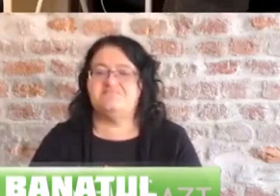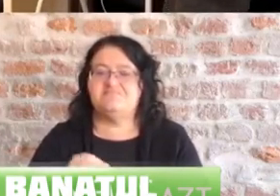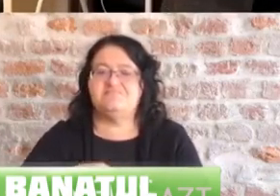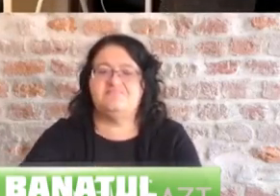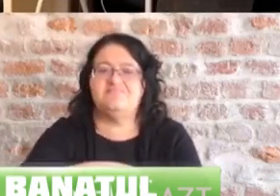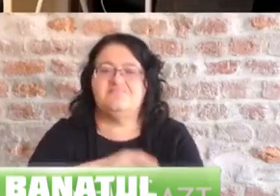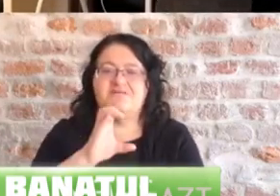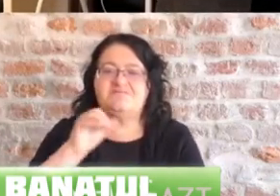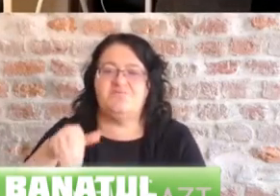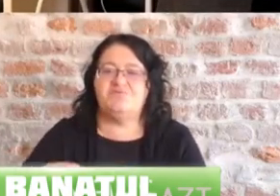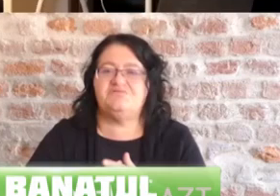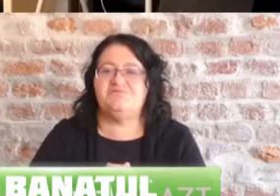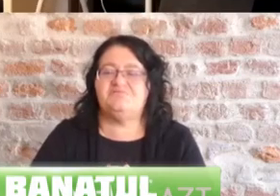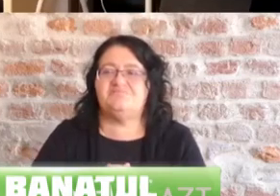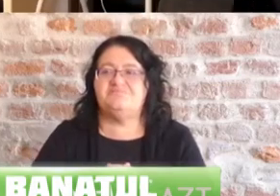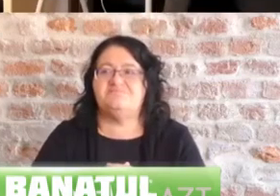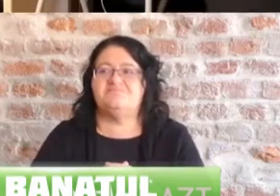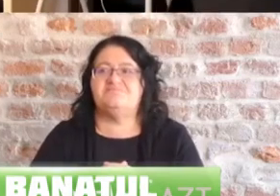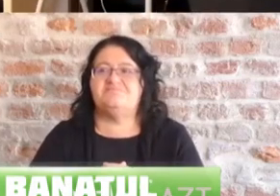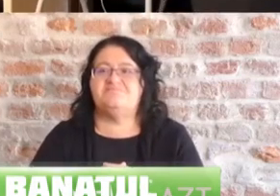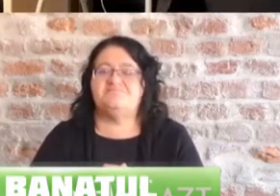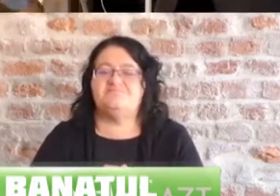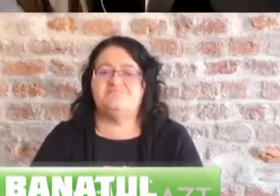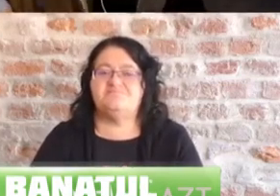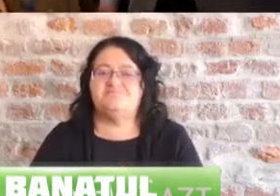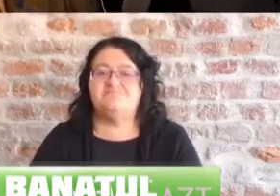Arhitect Cristian Moțiu. Nu este.